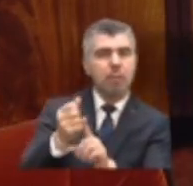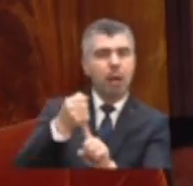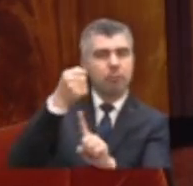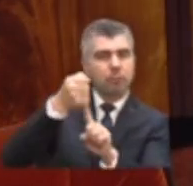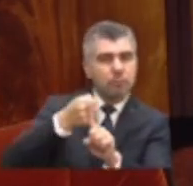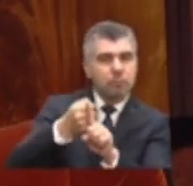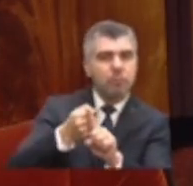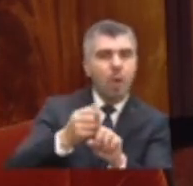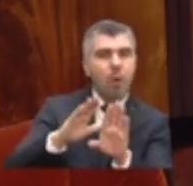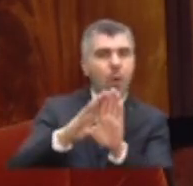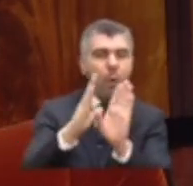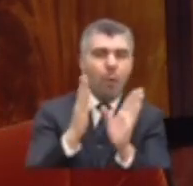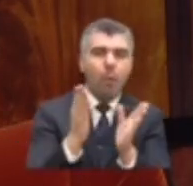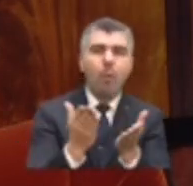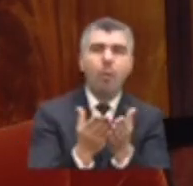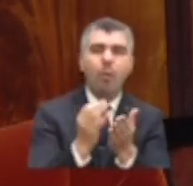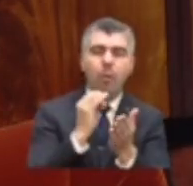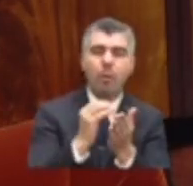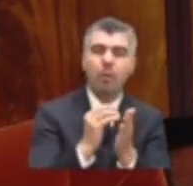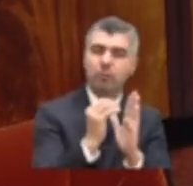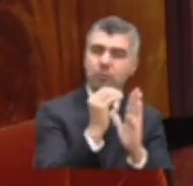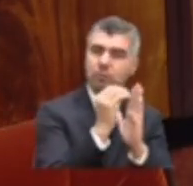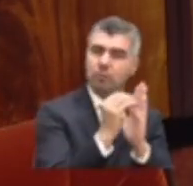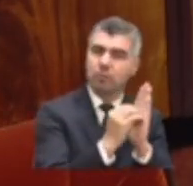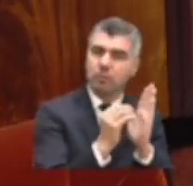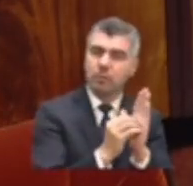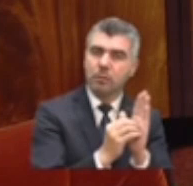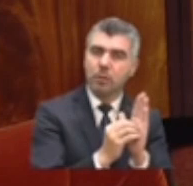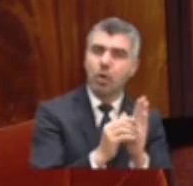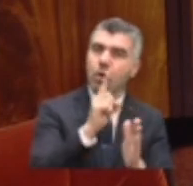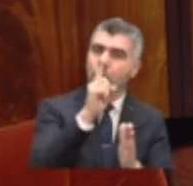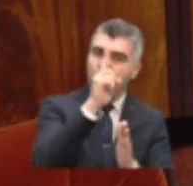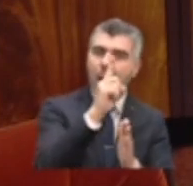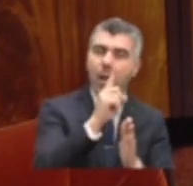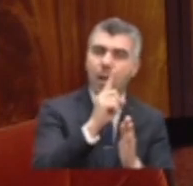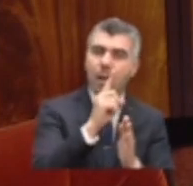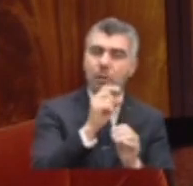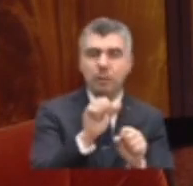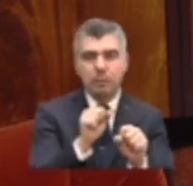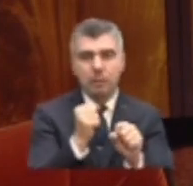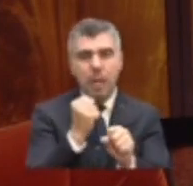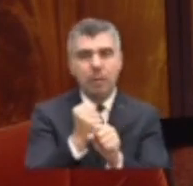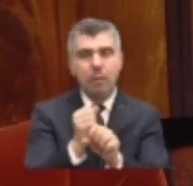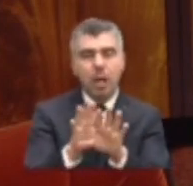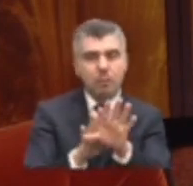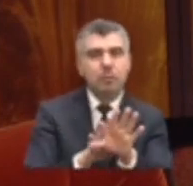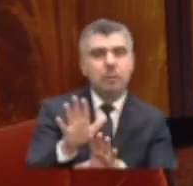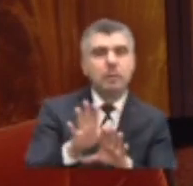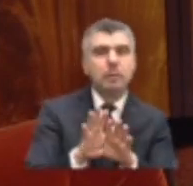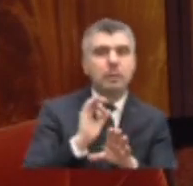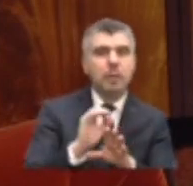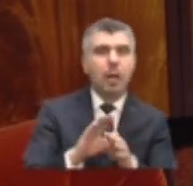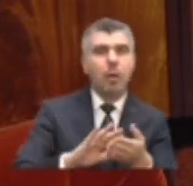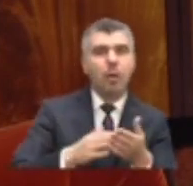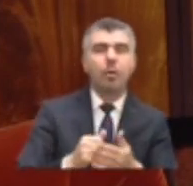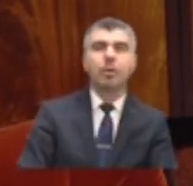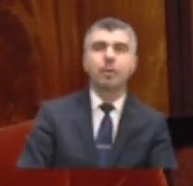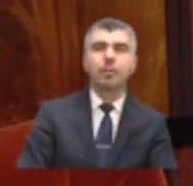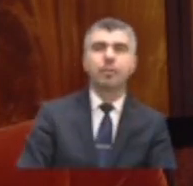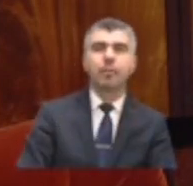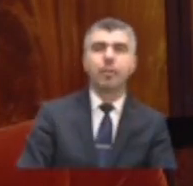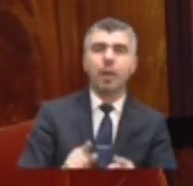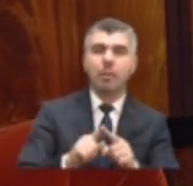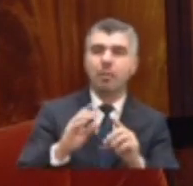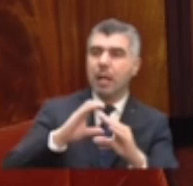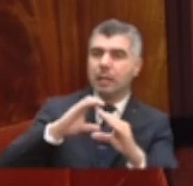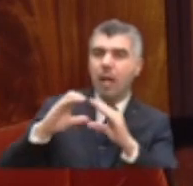بالنسبة لهذا ما هو مطلوب، غادي نحاولوا كنحاولوا وكنتمناو نتغلبوا عليه